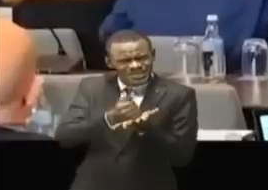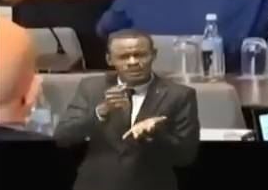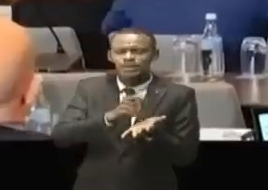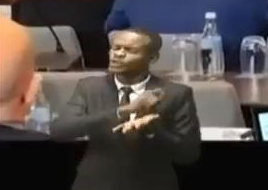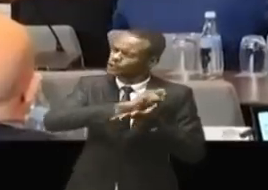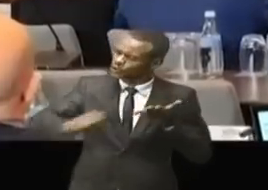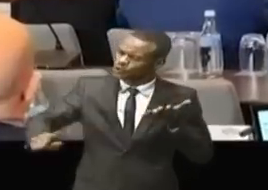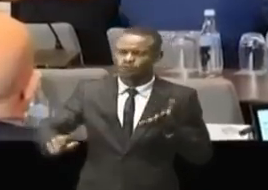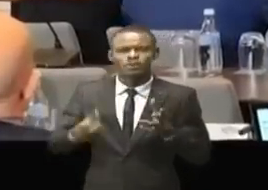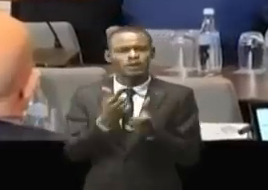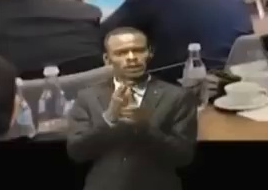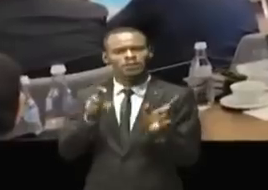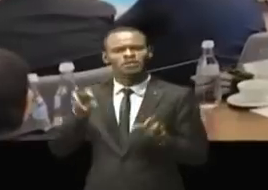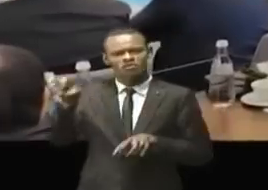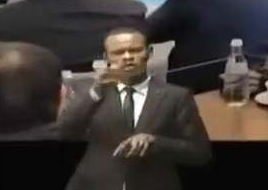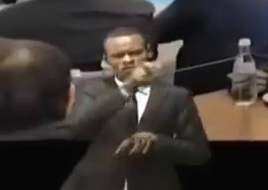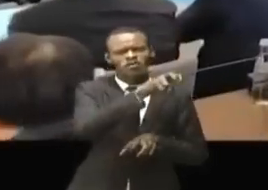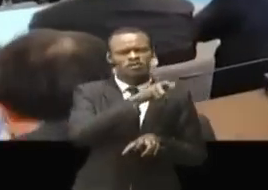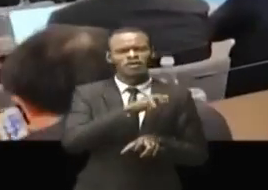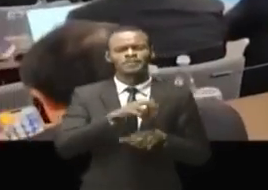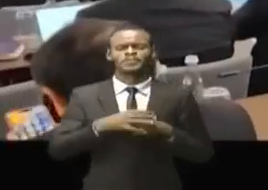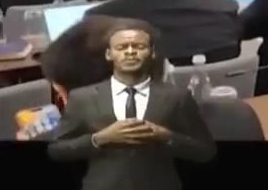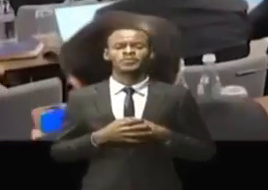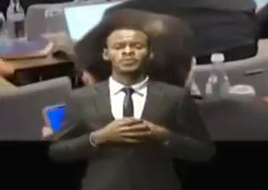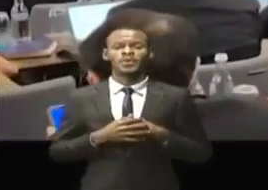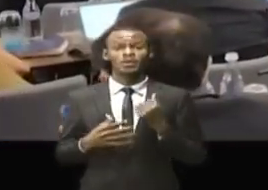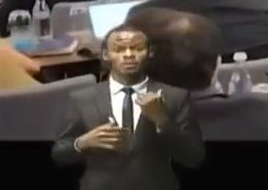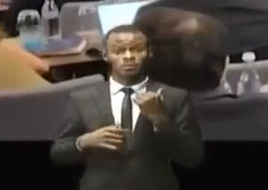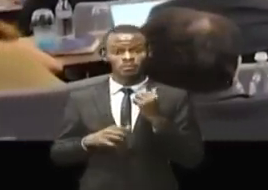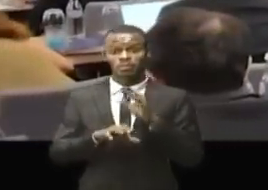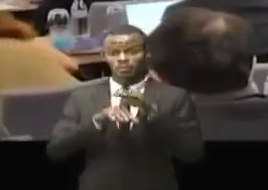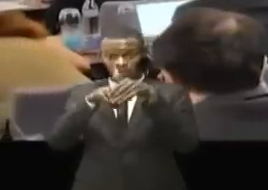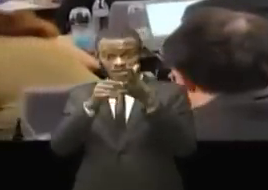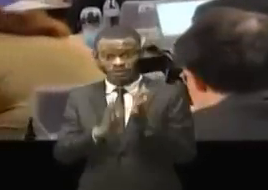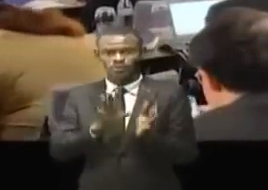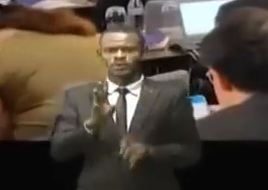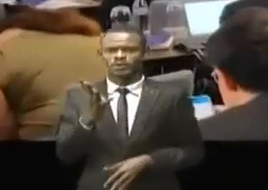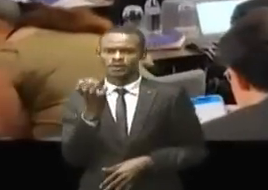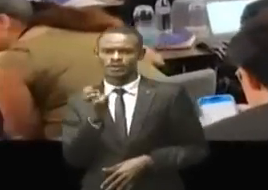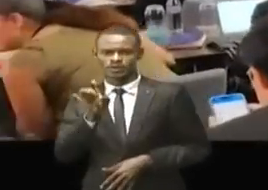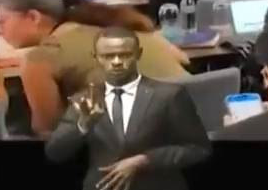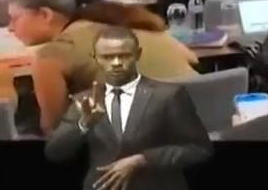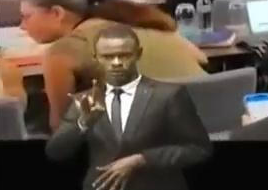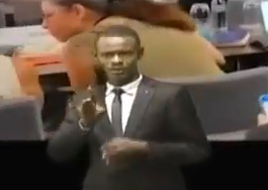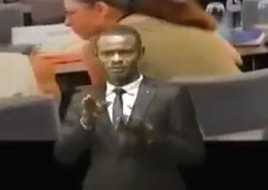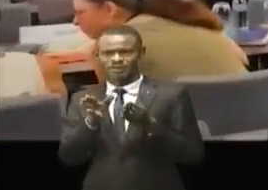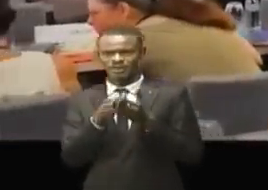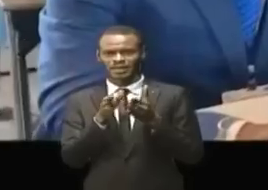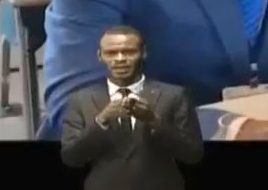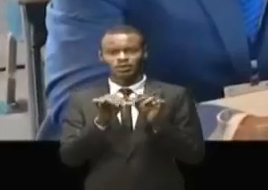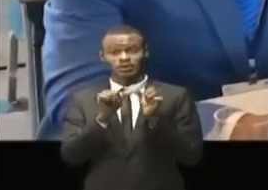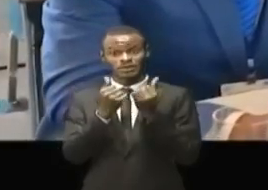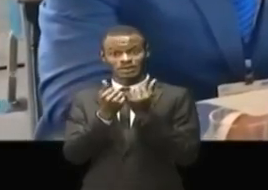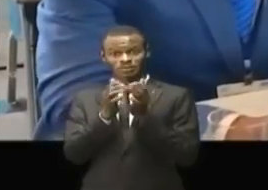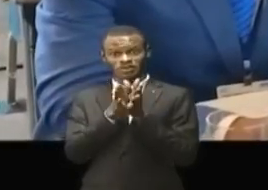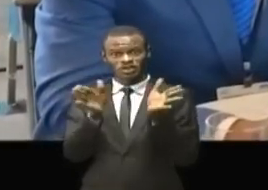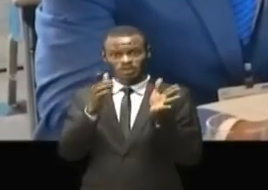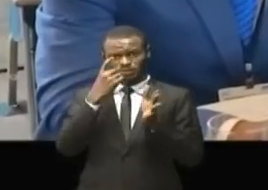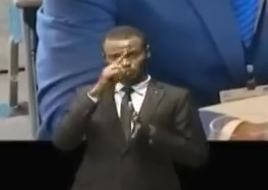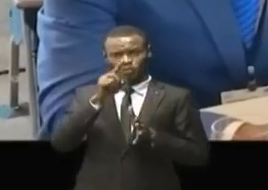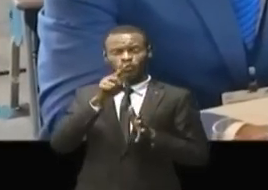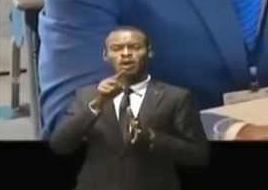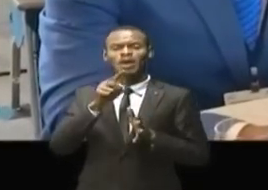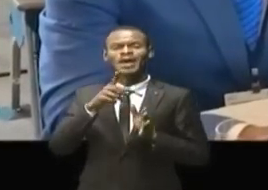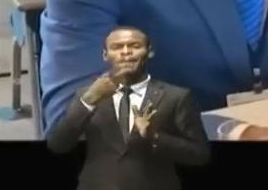C'est sur une note de satisfaction que les participants à la 48e Assemblée parlementaire de la Francophonie se sont séparés ce samedi 8 juillet 2023